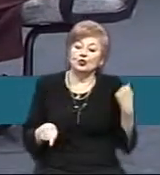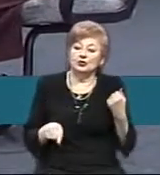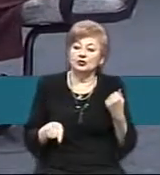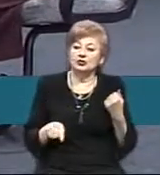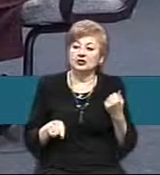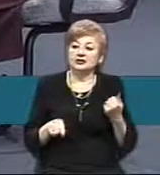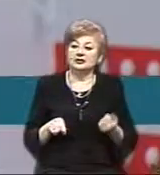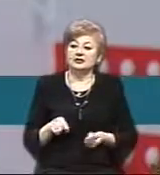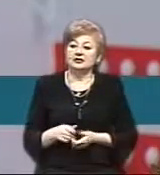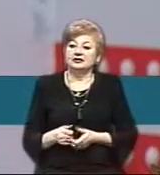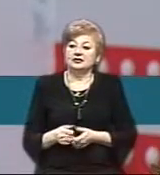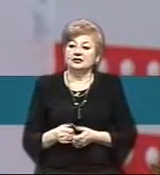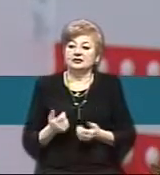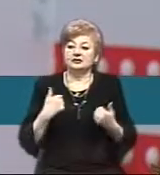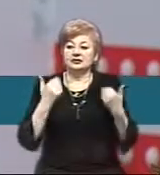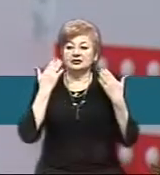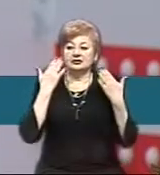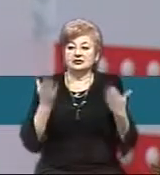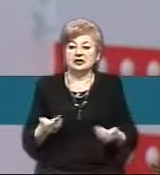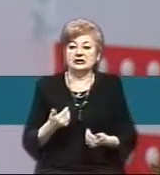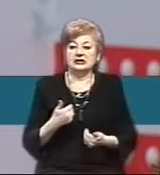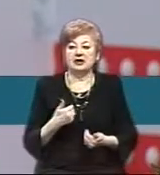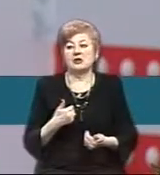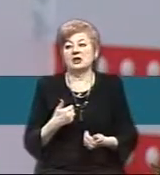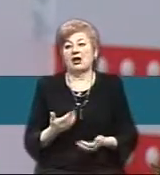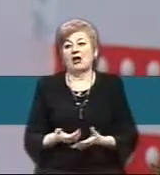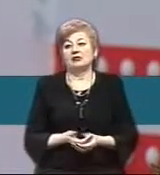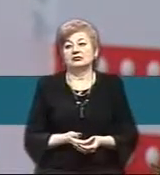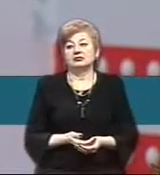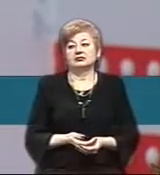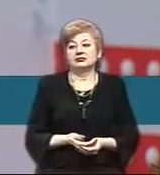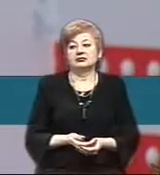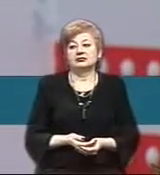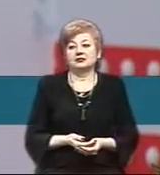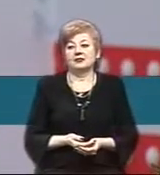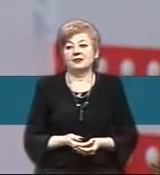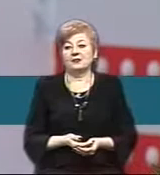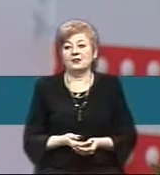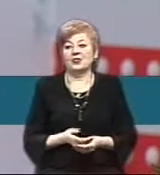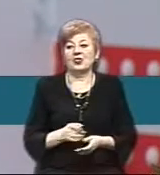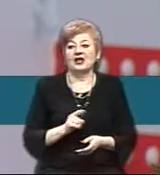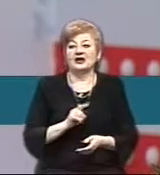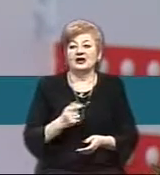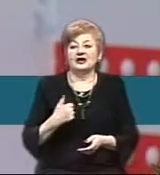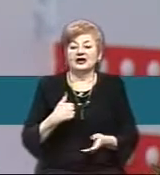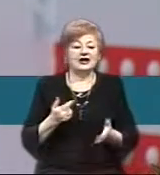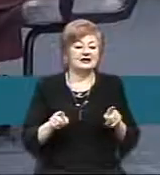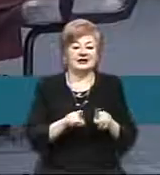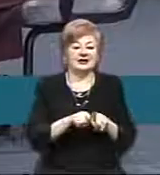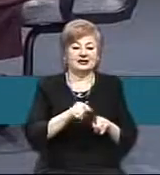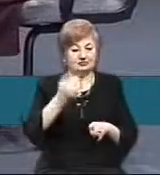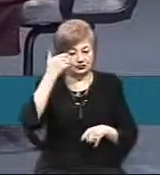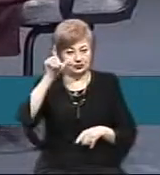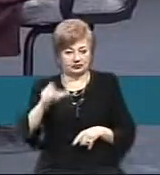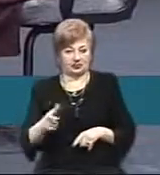вже... Я не знаю, для мене це такий... Ну, повороже. Не спілкуюся. Ну, от тобі